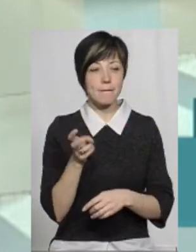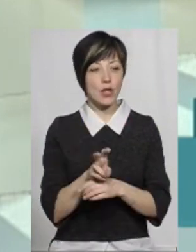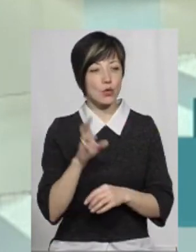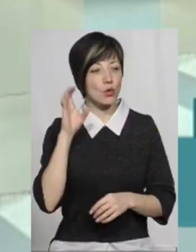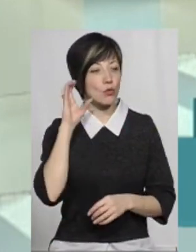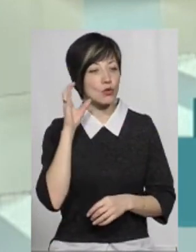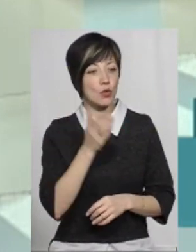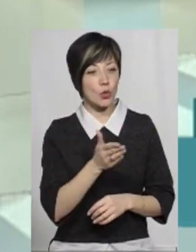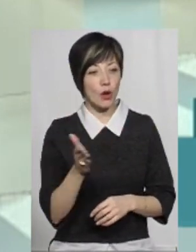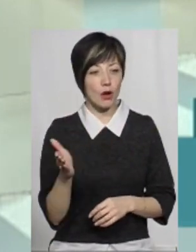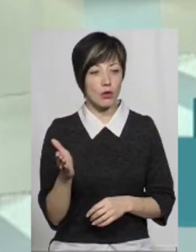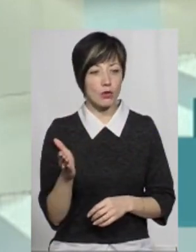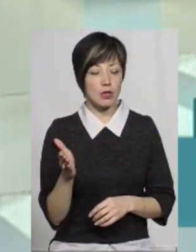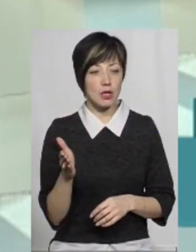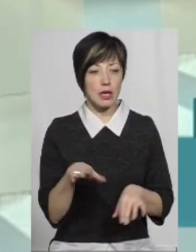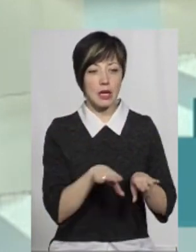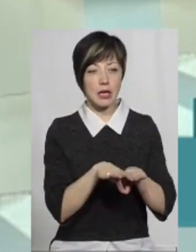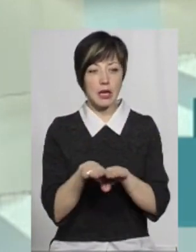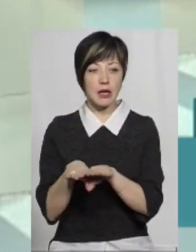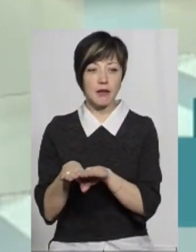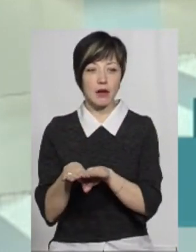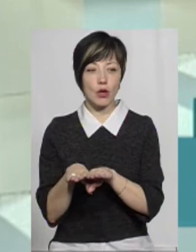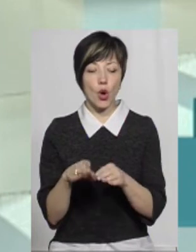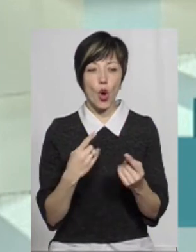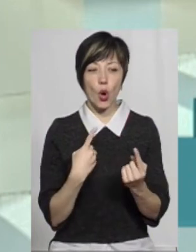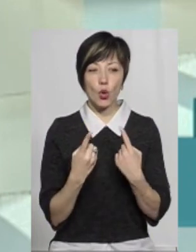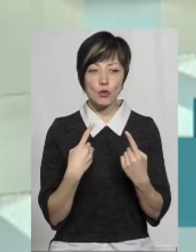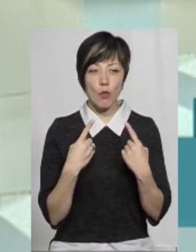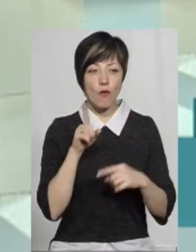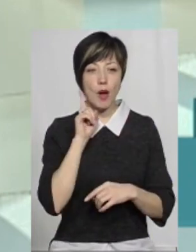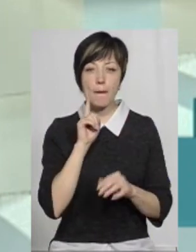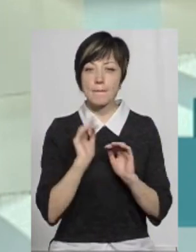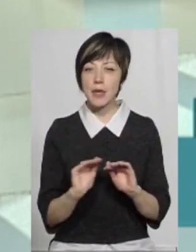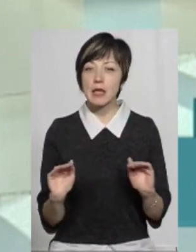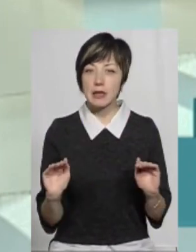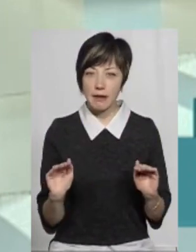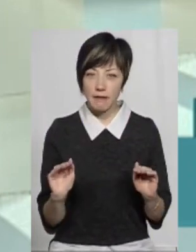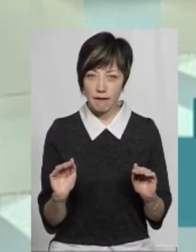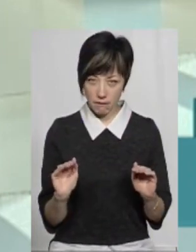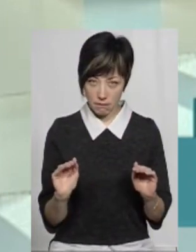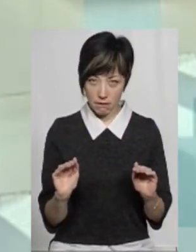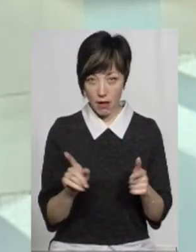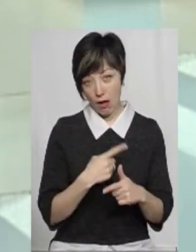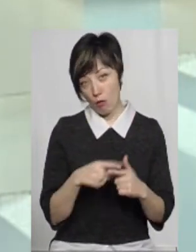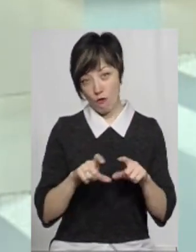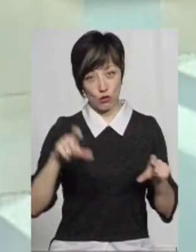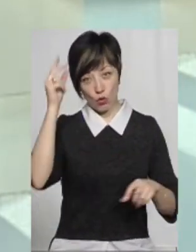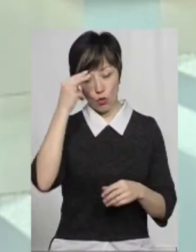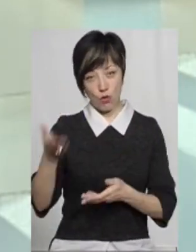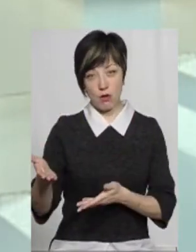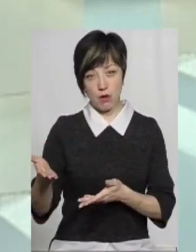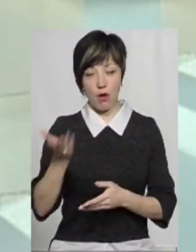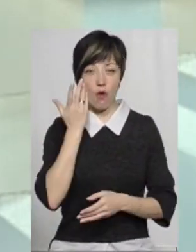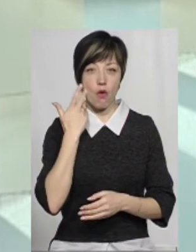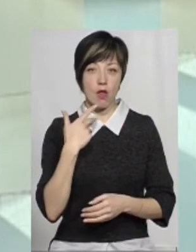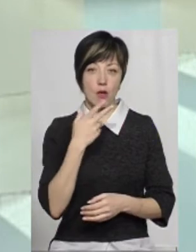підуть і послухають рівень розмов підлітків. Або в школі,